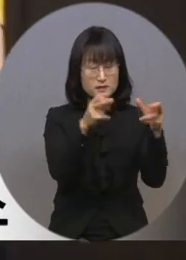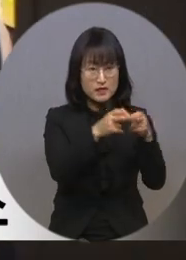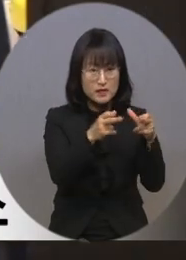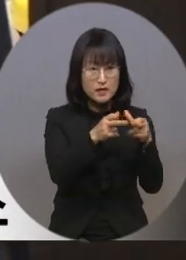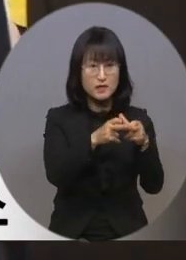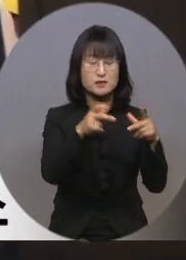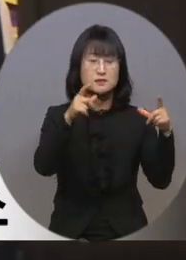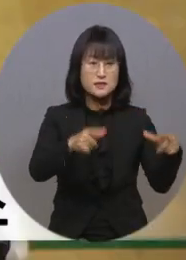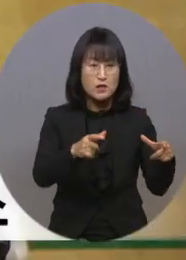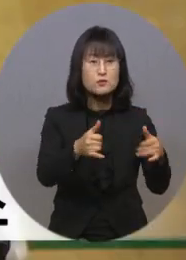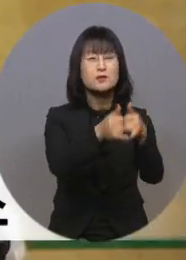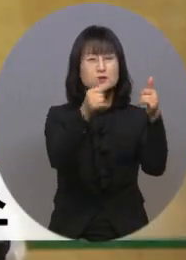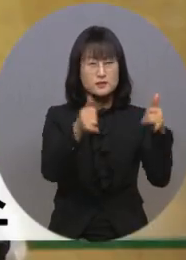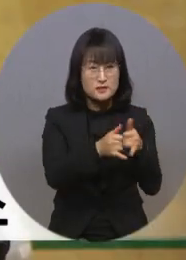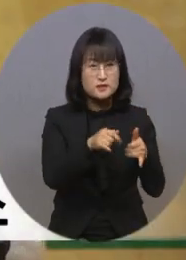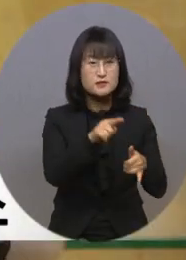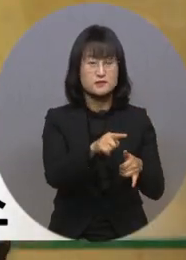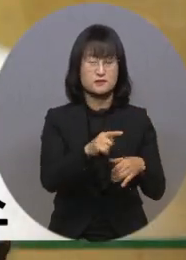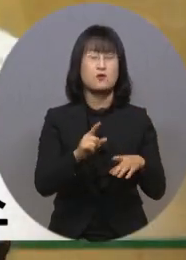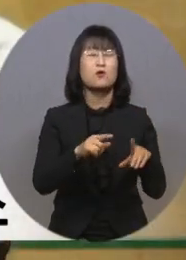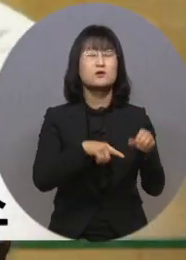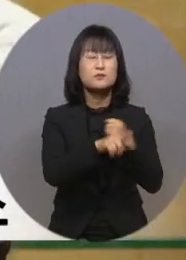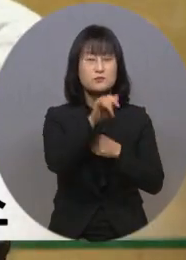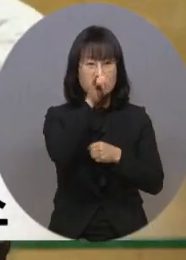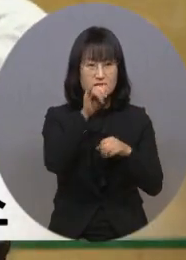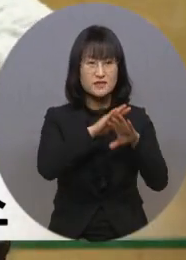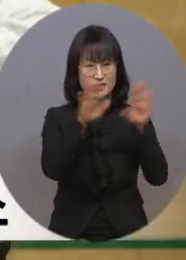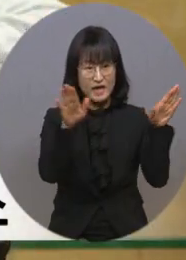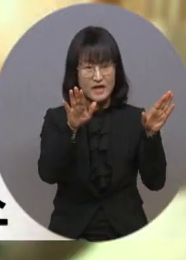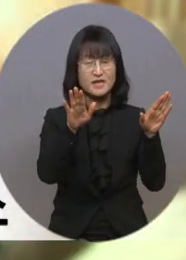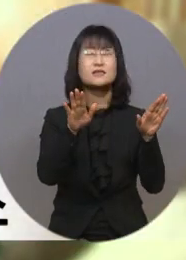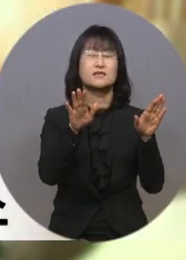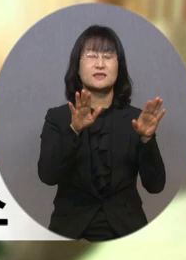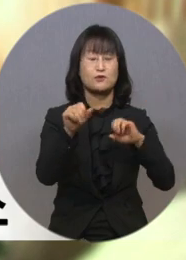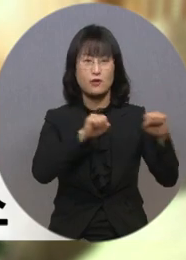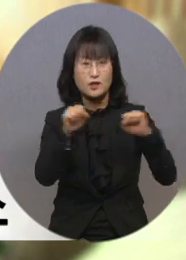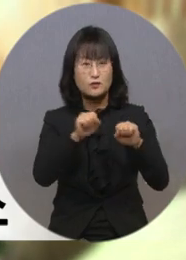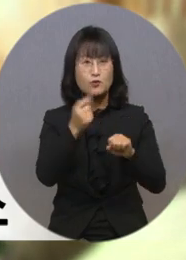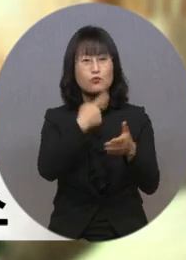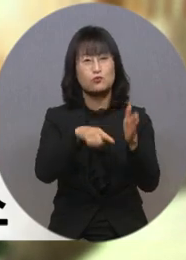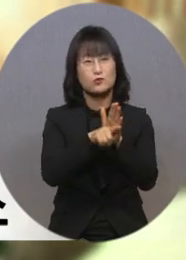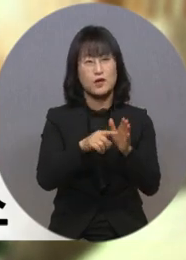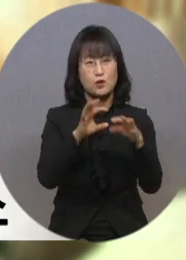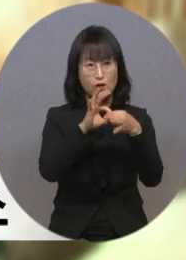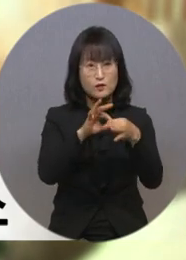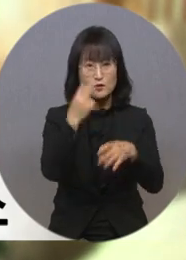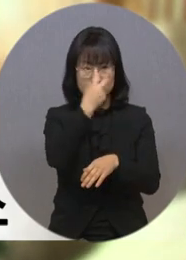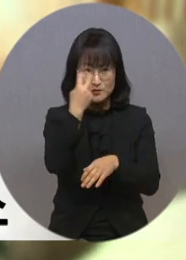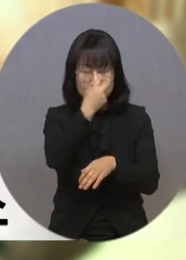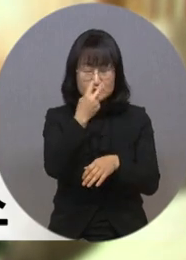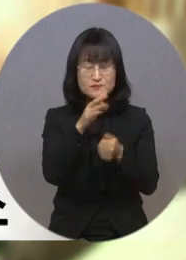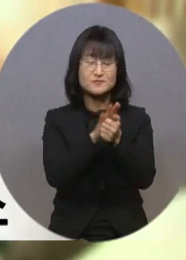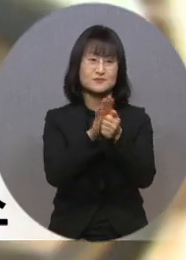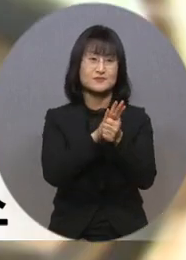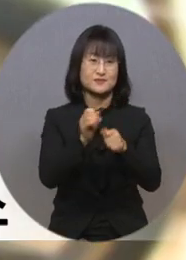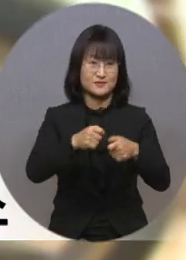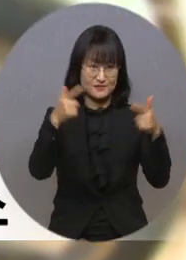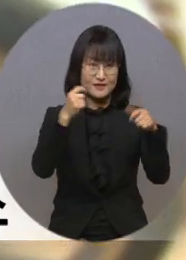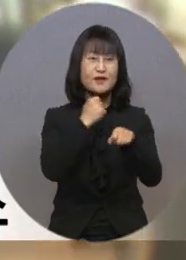지역사회에서 의미있는 낮 시간을 보낼 수 있도록 관련 돌봄 서비스도 강화합니다 지금까지